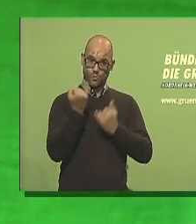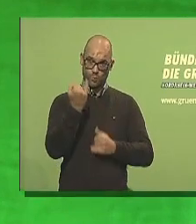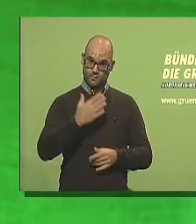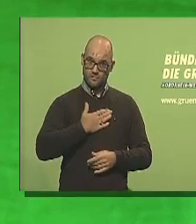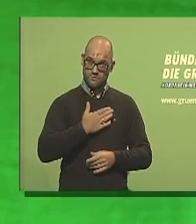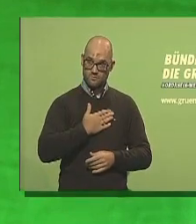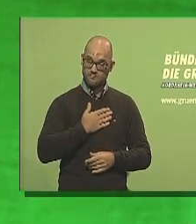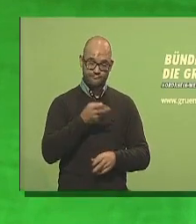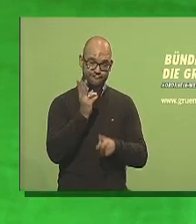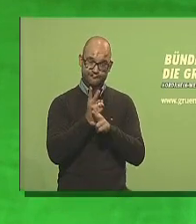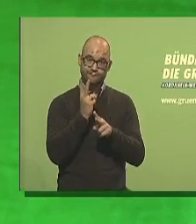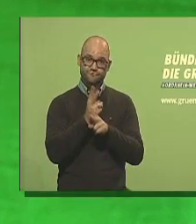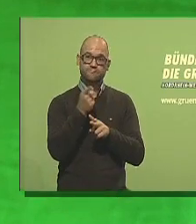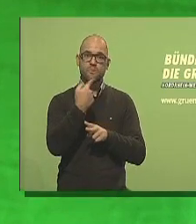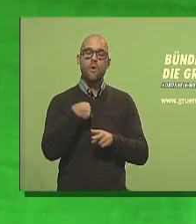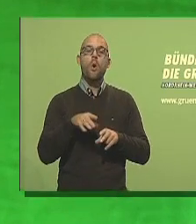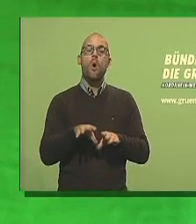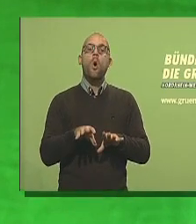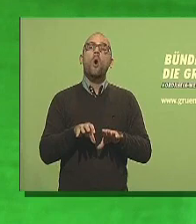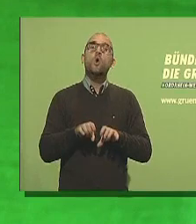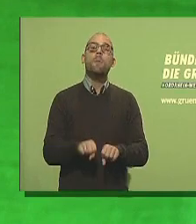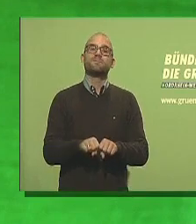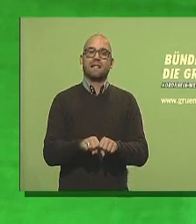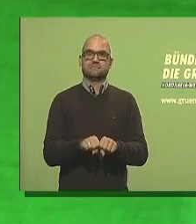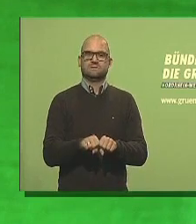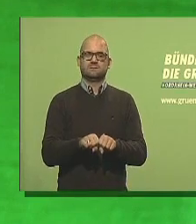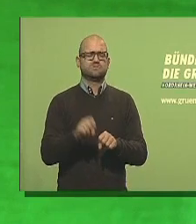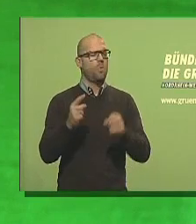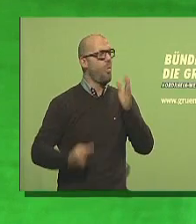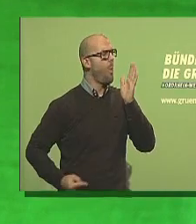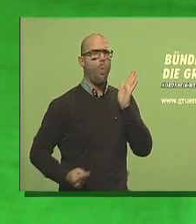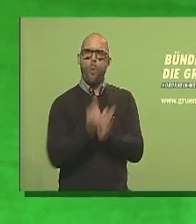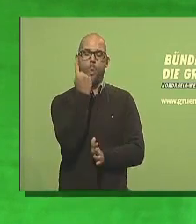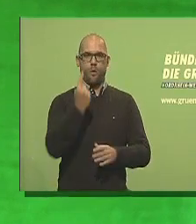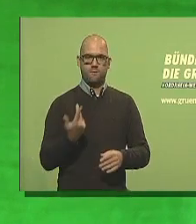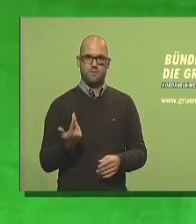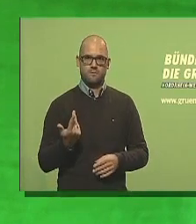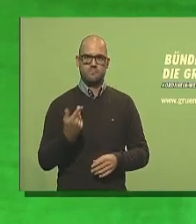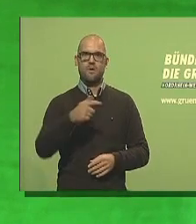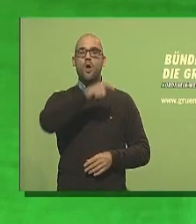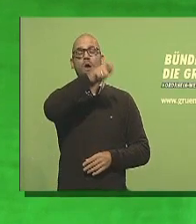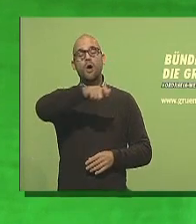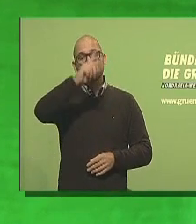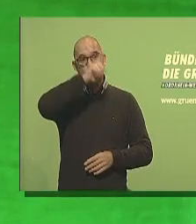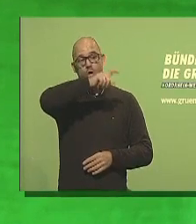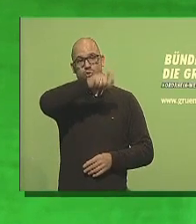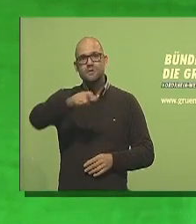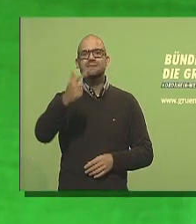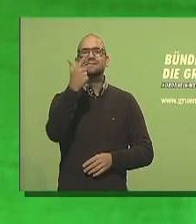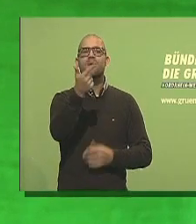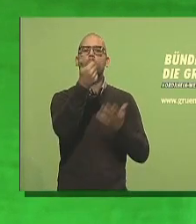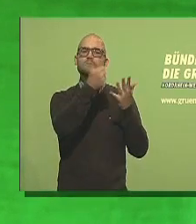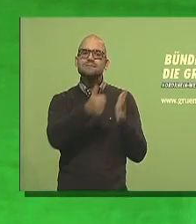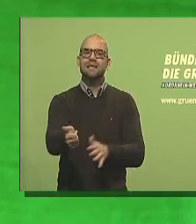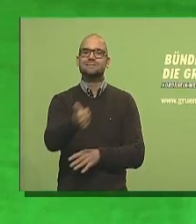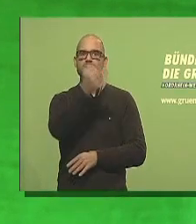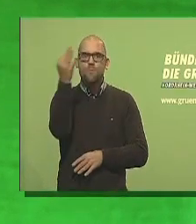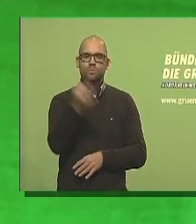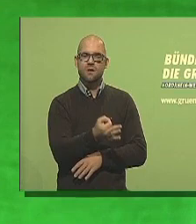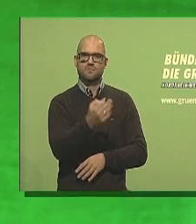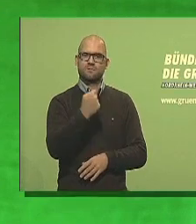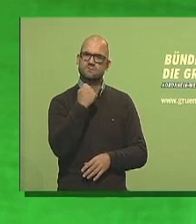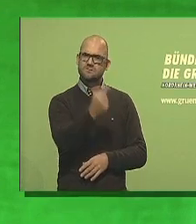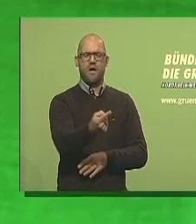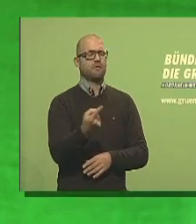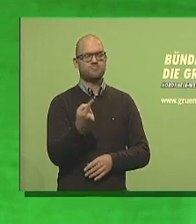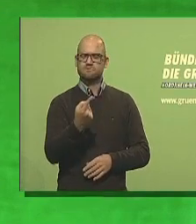höchsten Kompetenzzuschreibungen bei diesem Thema hat. 62% der Deutschen sagen, das gilt für keine andere Partei, auch